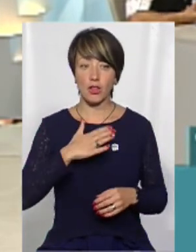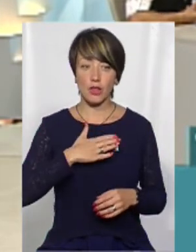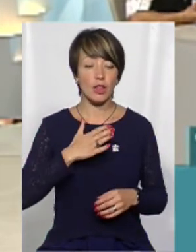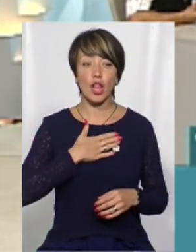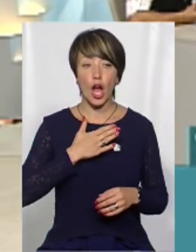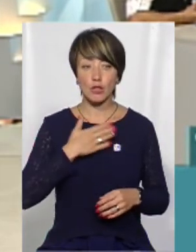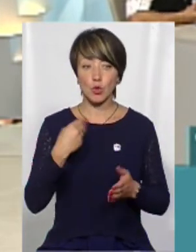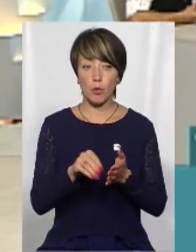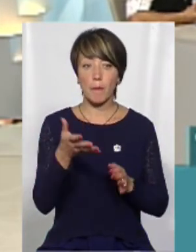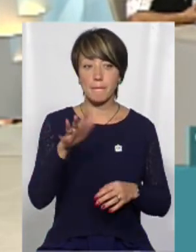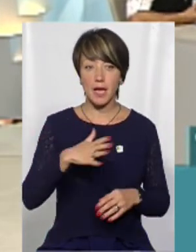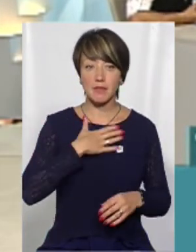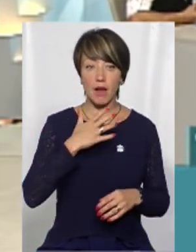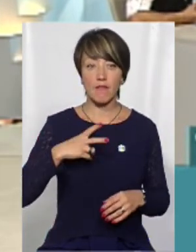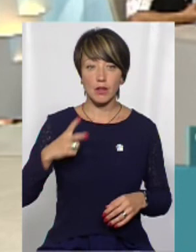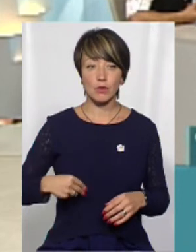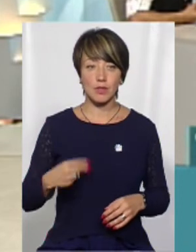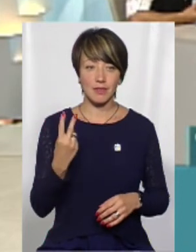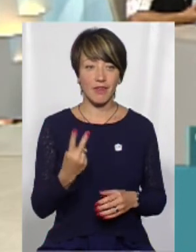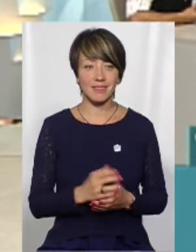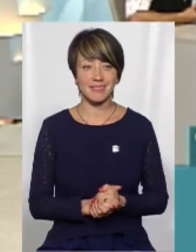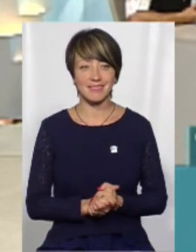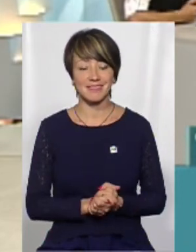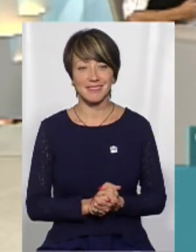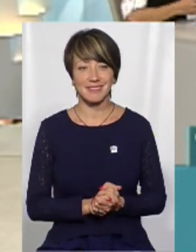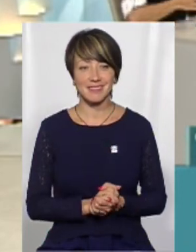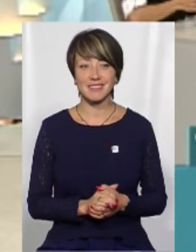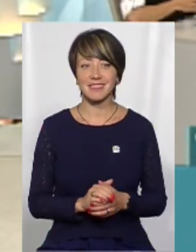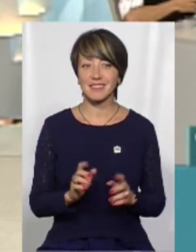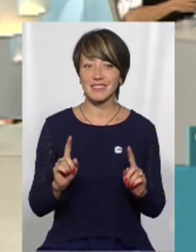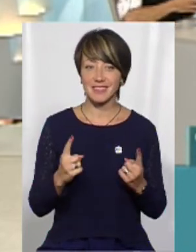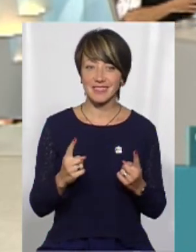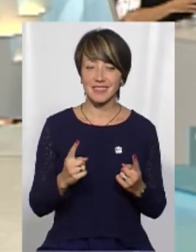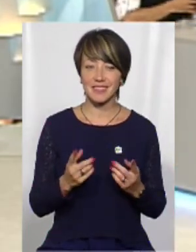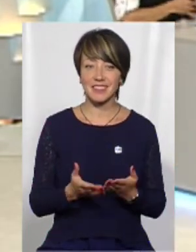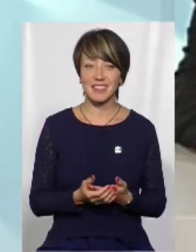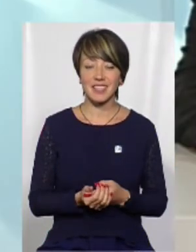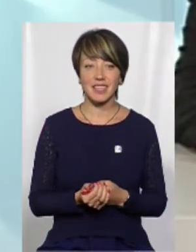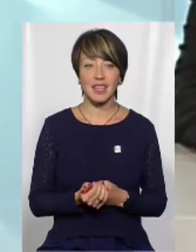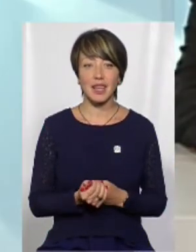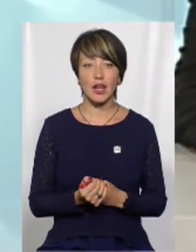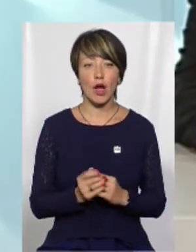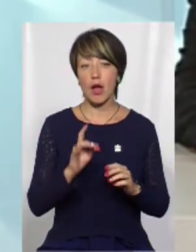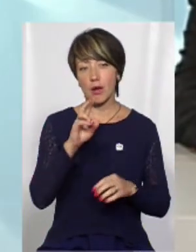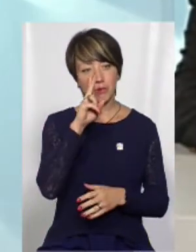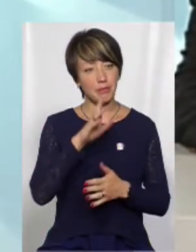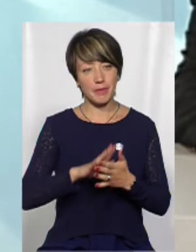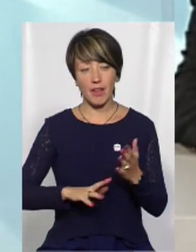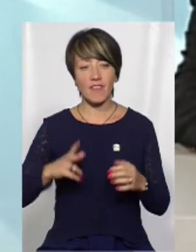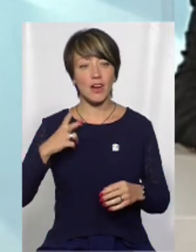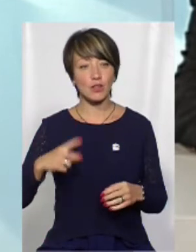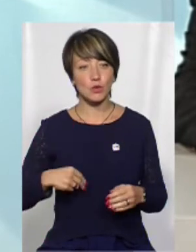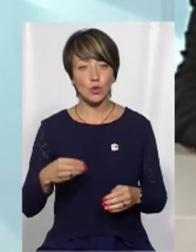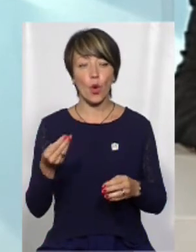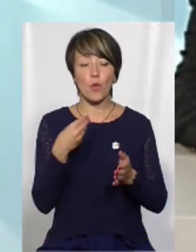наші навпаки будуть купувати 5 светерів, а французи 2. А що? Француз 10, Pardon. Французи